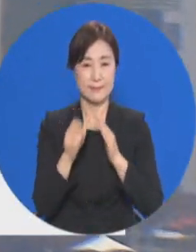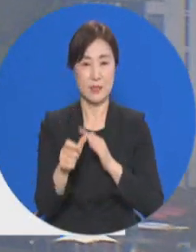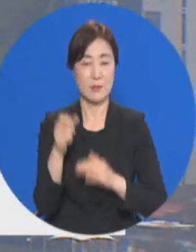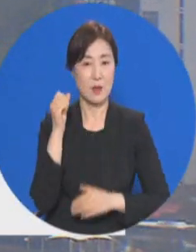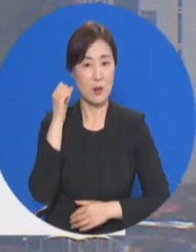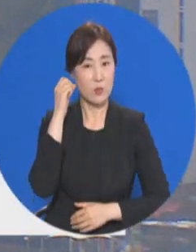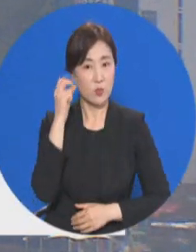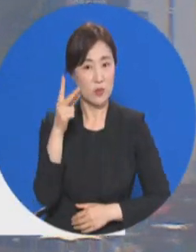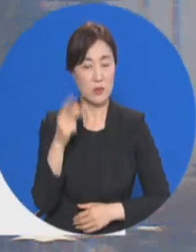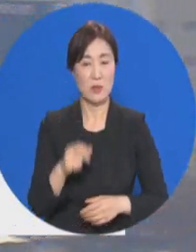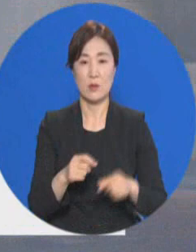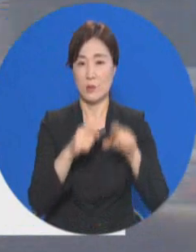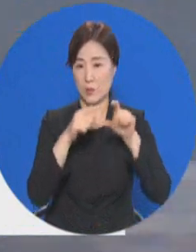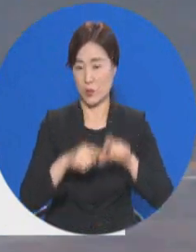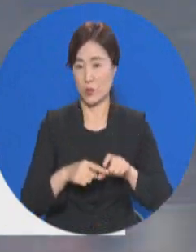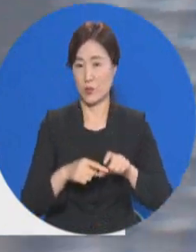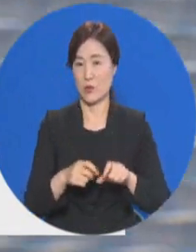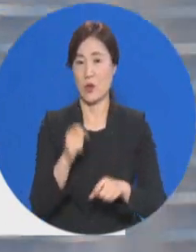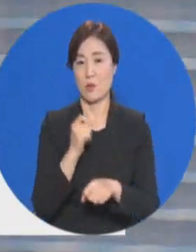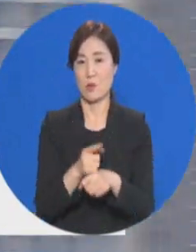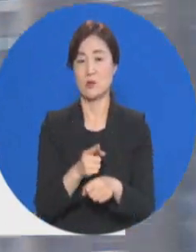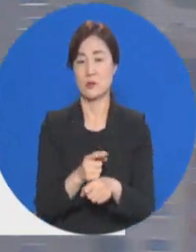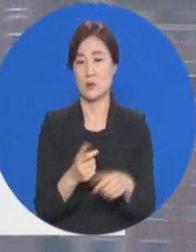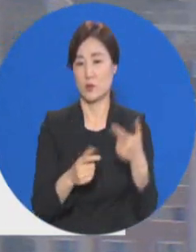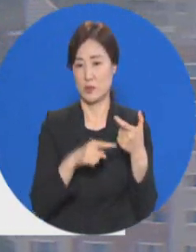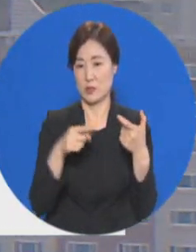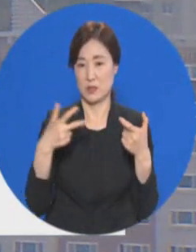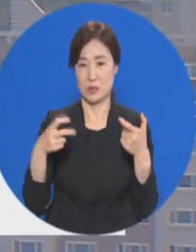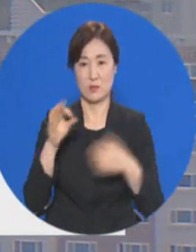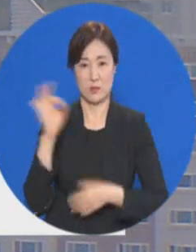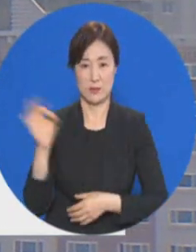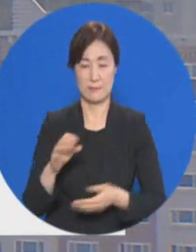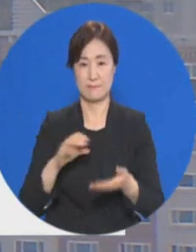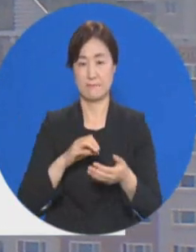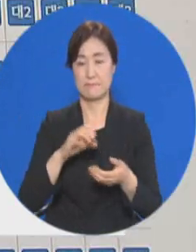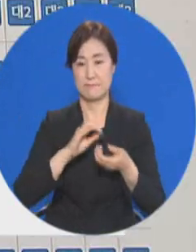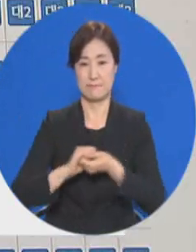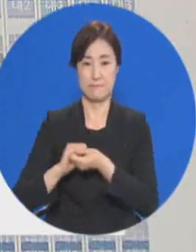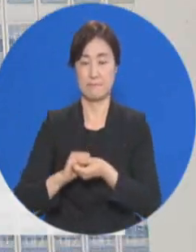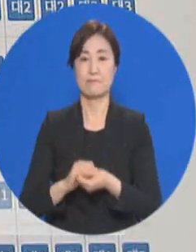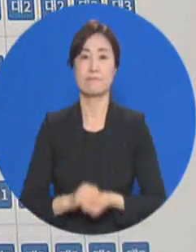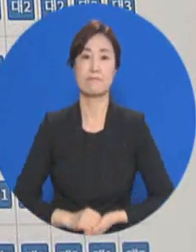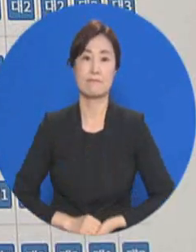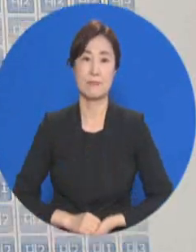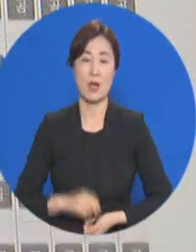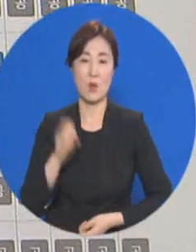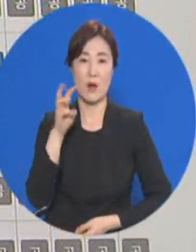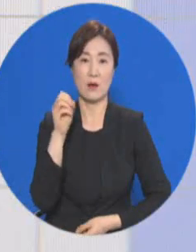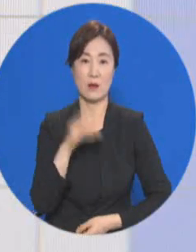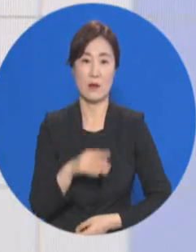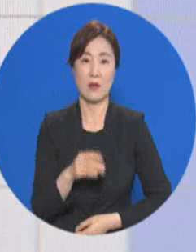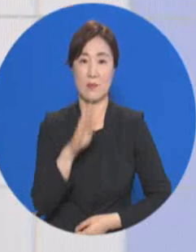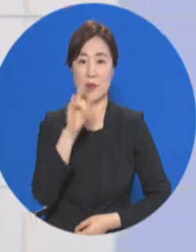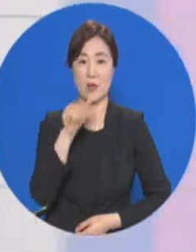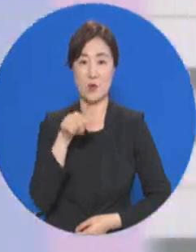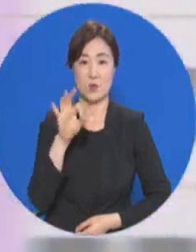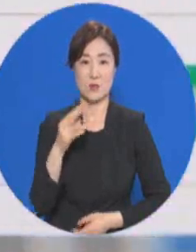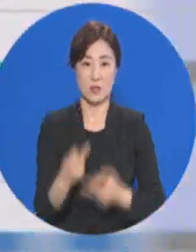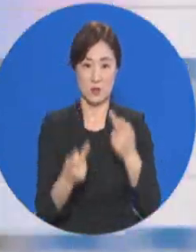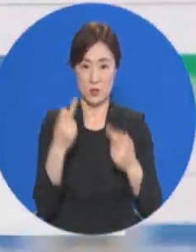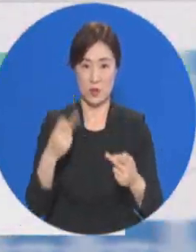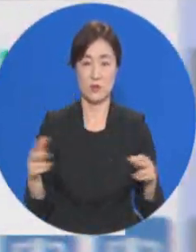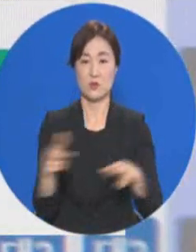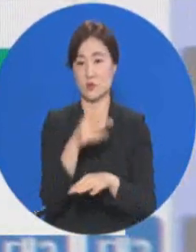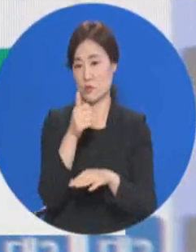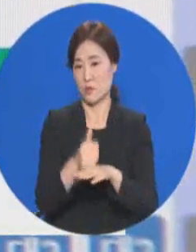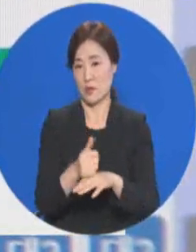10곳의 주말 평균 예약률은 벌써 60에서 70%에 이릅니다. 광양 백운산 자연휴양림의 이번 달 주말